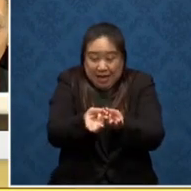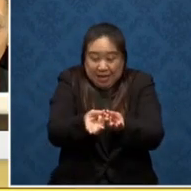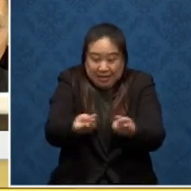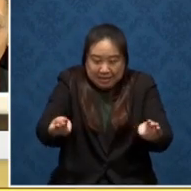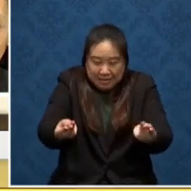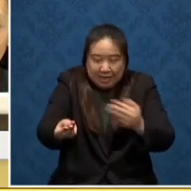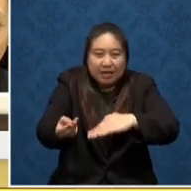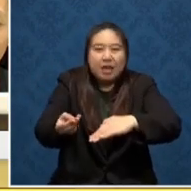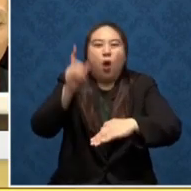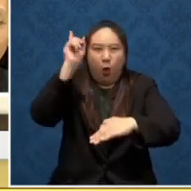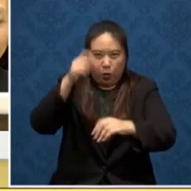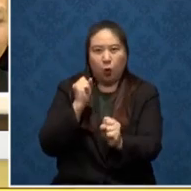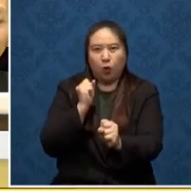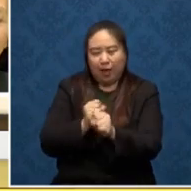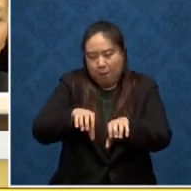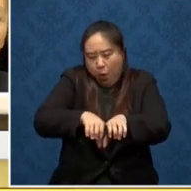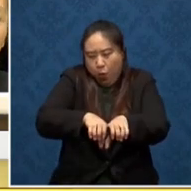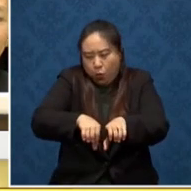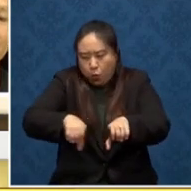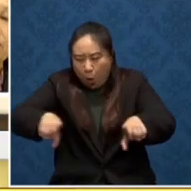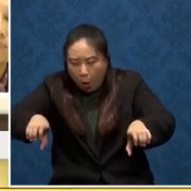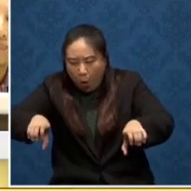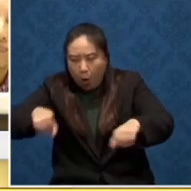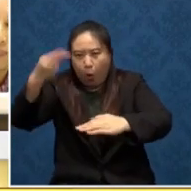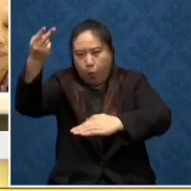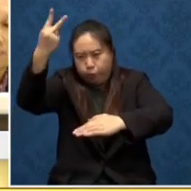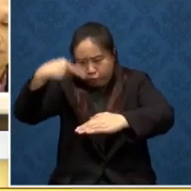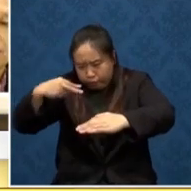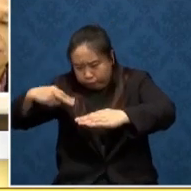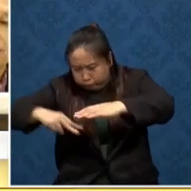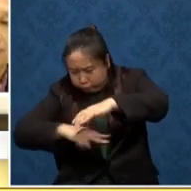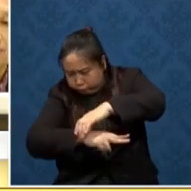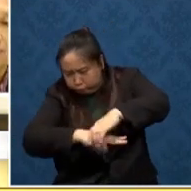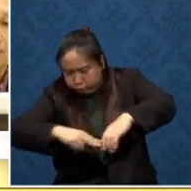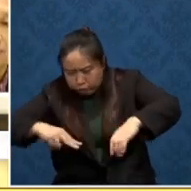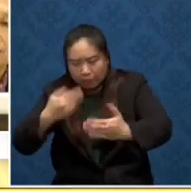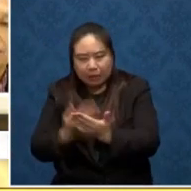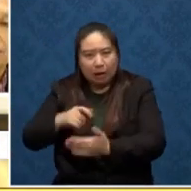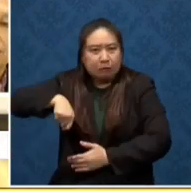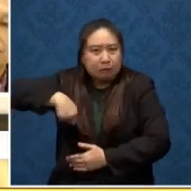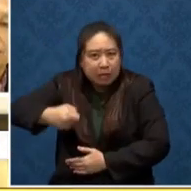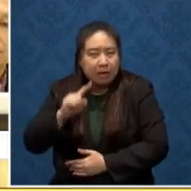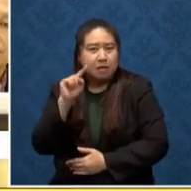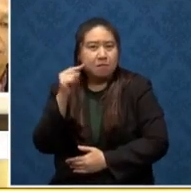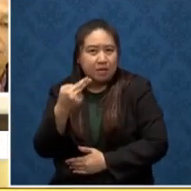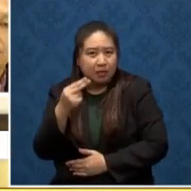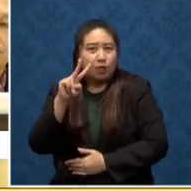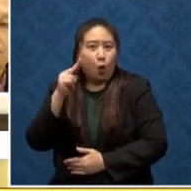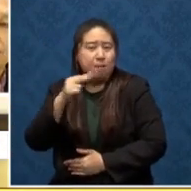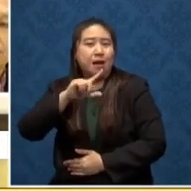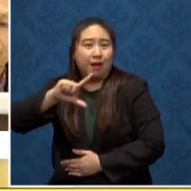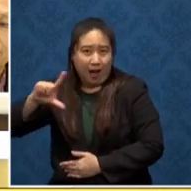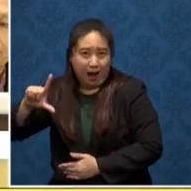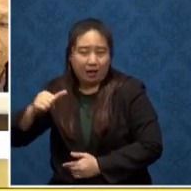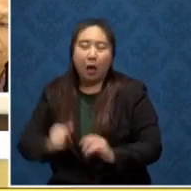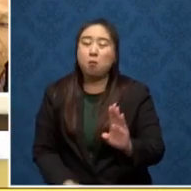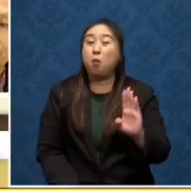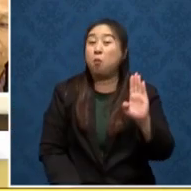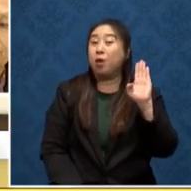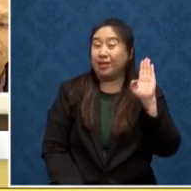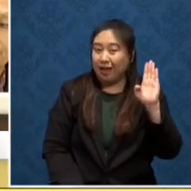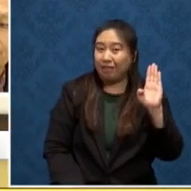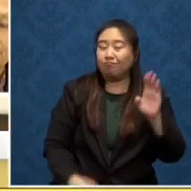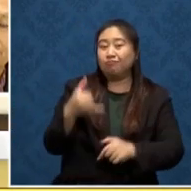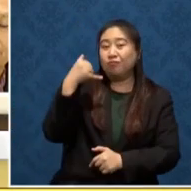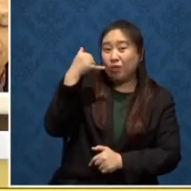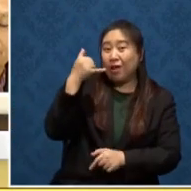ายเพิมเติมอีกจะต้องมีการลงทุนเป็น 10-20 ล้านและผู้ประกอบกนการโรคมนาคมจะต้องเพิมอั